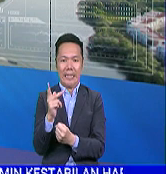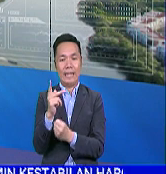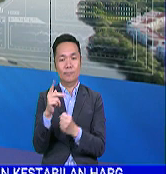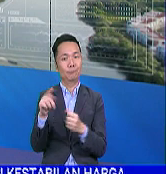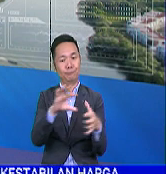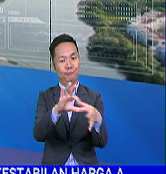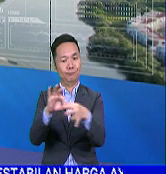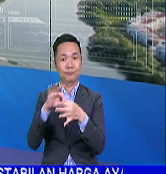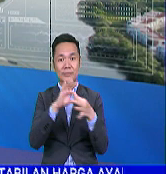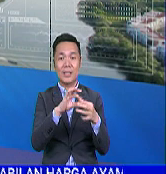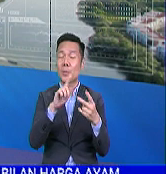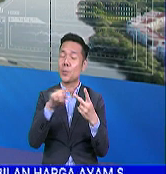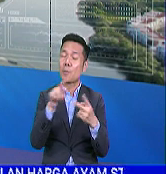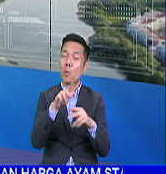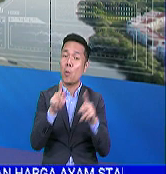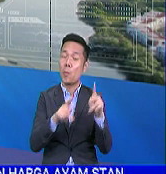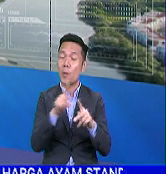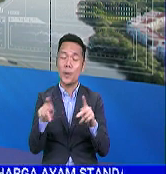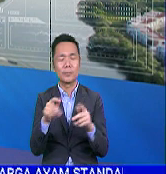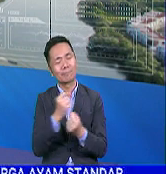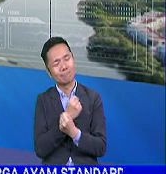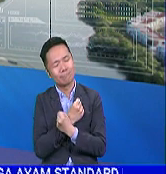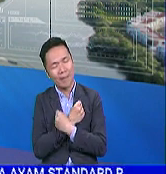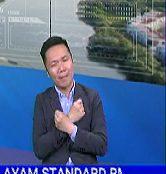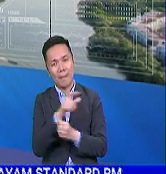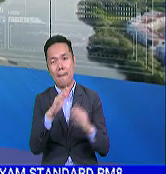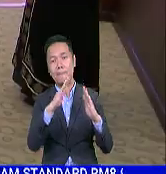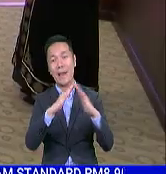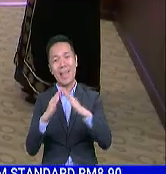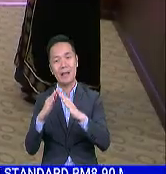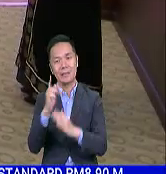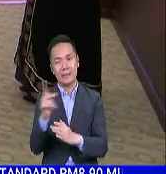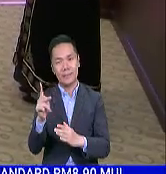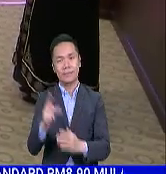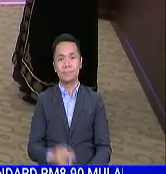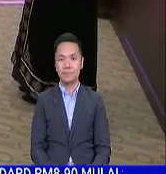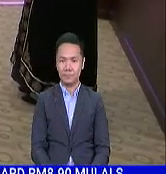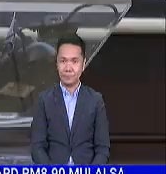awam dan rasa cinta kepada Bandaraya Kota Kinabalu.